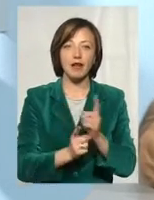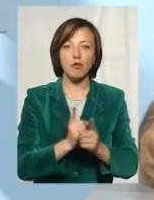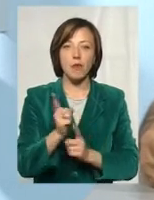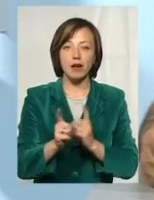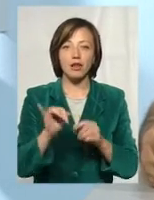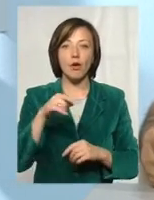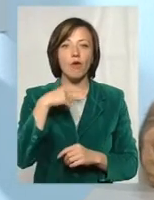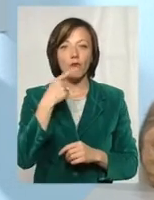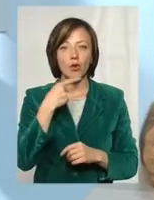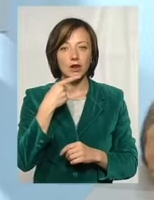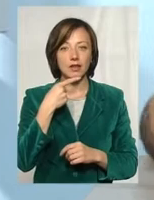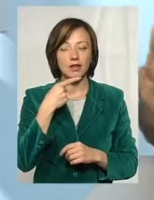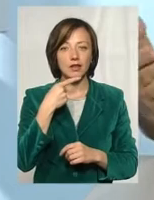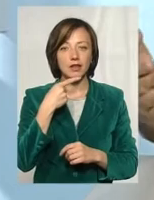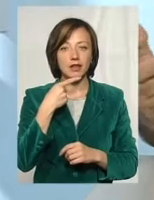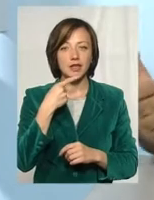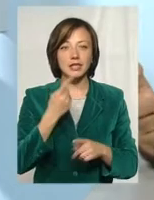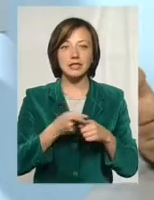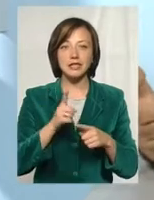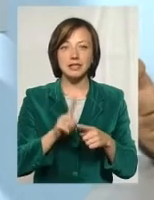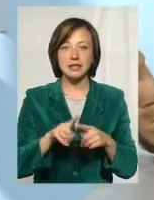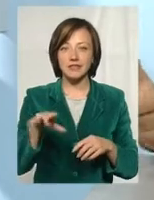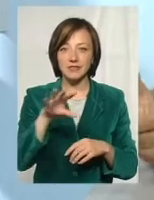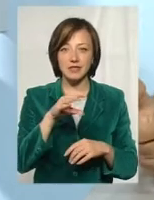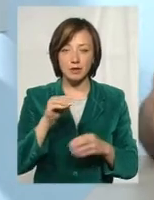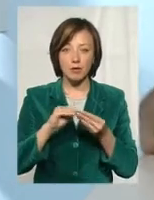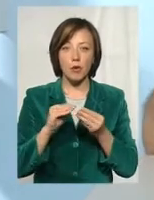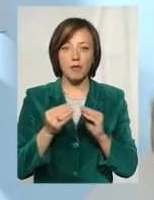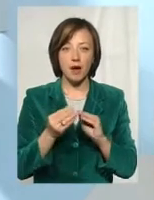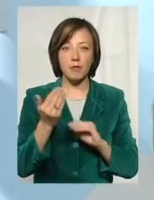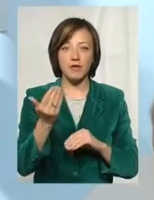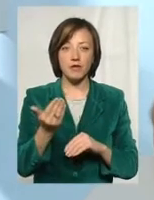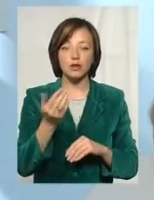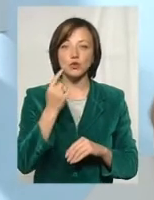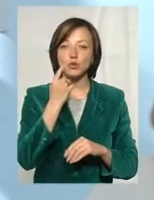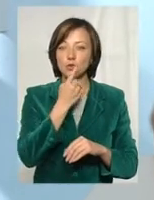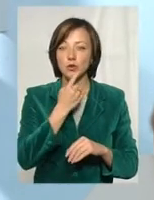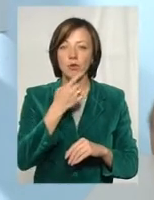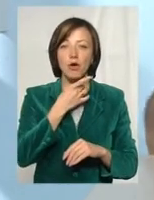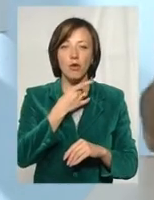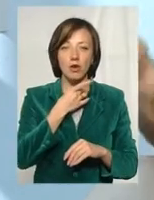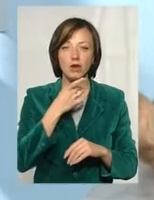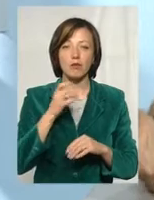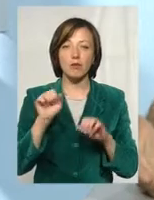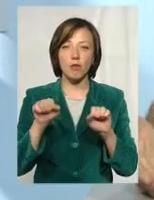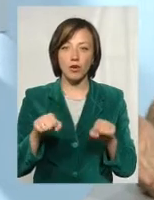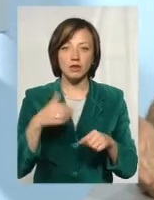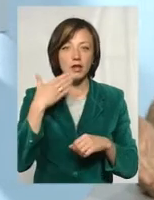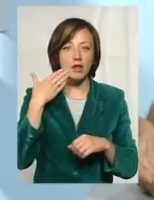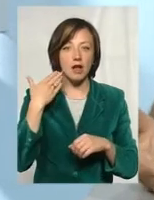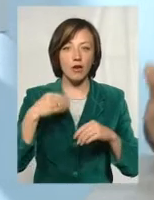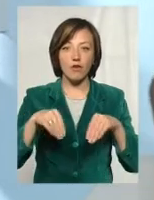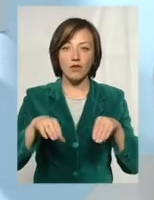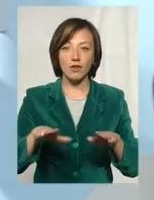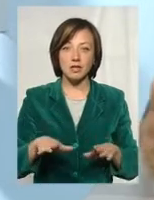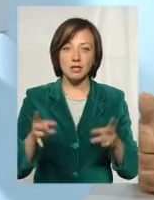реформатори і говорять, ці всі проблеми ваші, зуби, горло і так далі, можна дуже легко